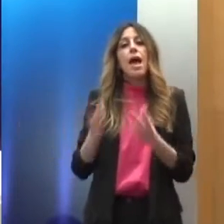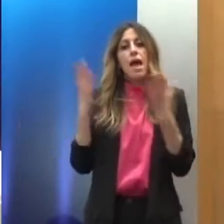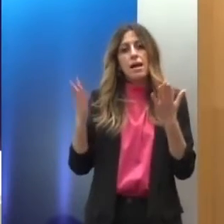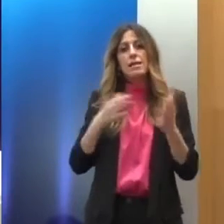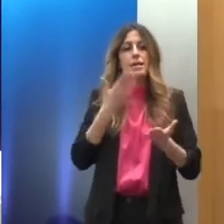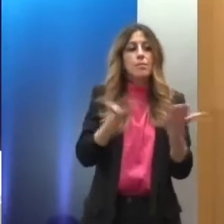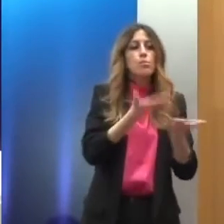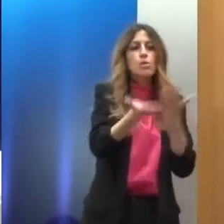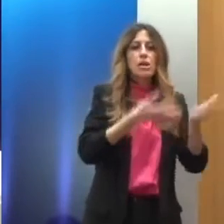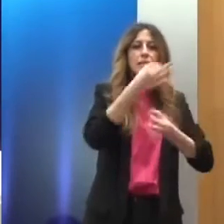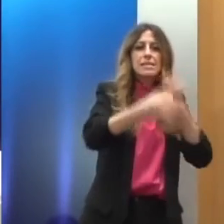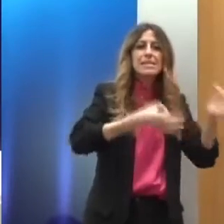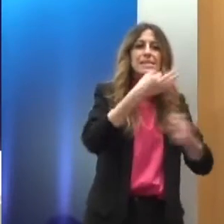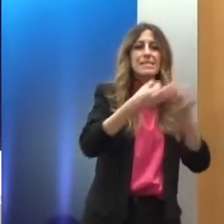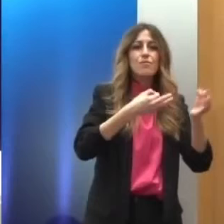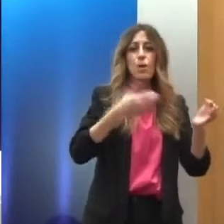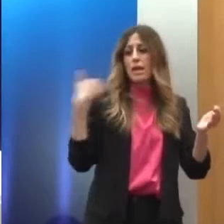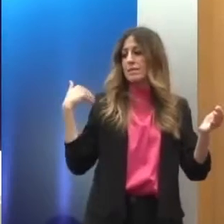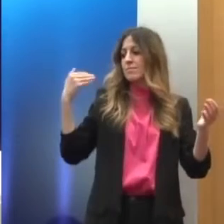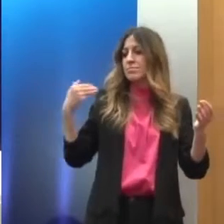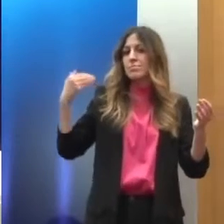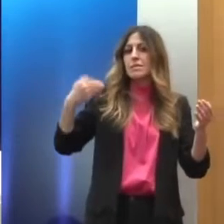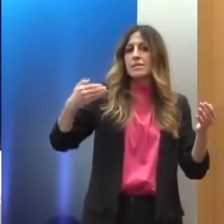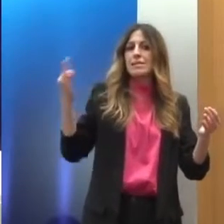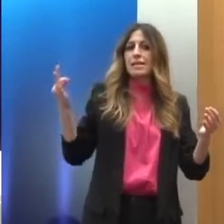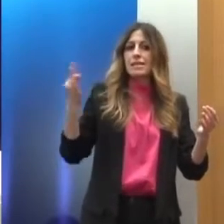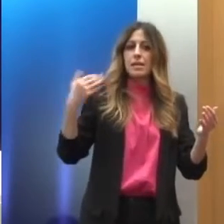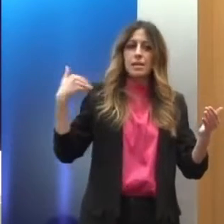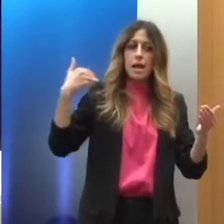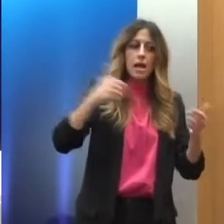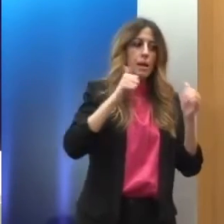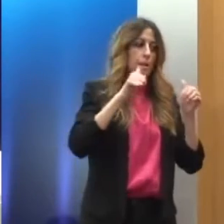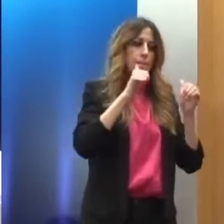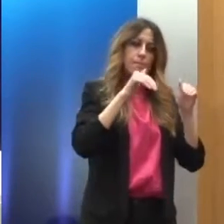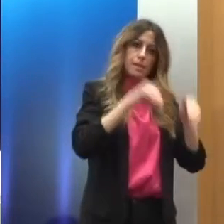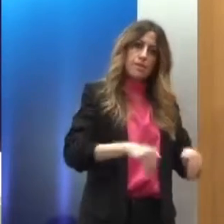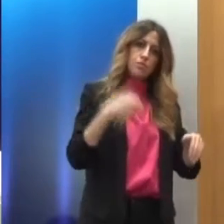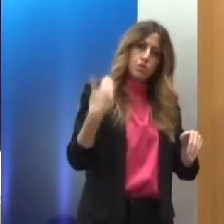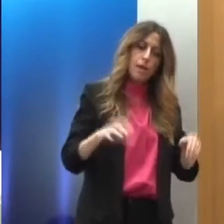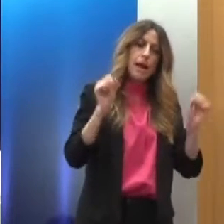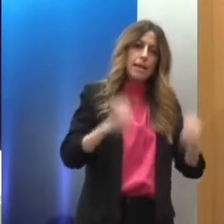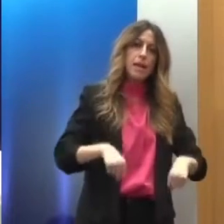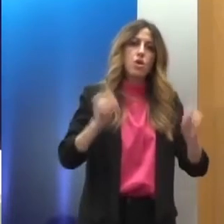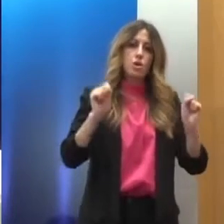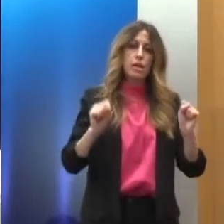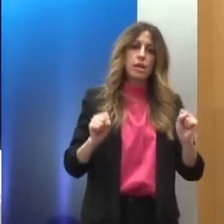προς την Ελλάδα. Το σημαντικό με τις ενδιάμεσες συστάσεις είναι ότι πρέπει να είναι τα 3 S.